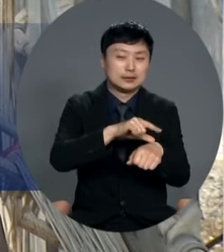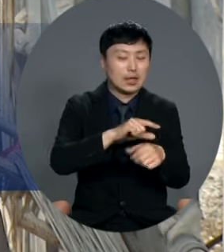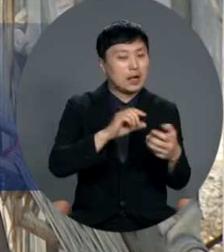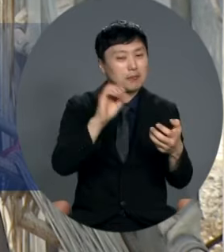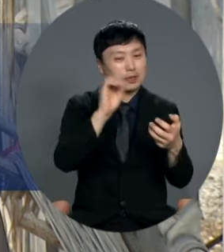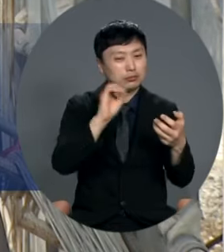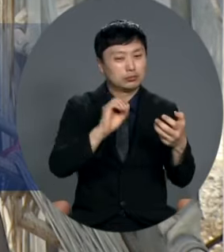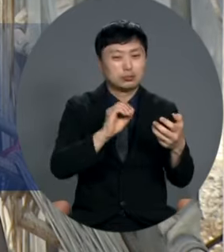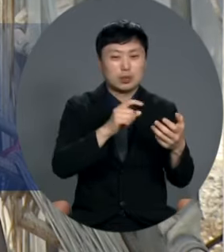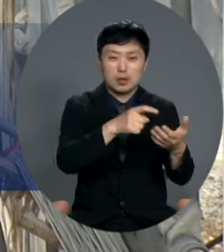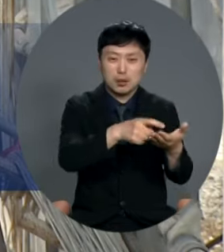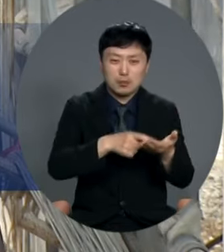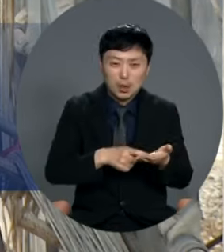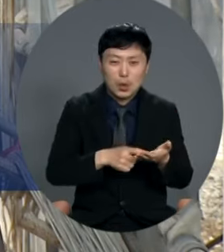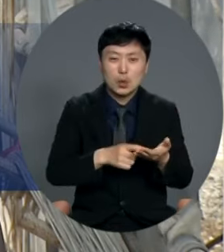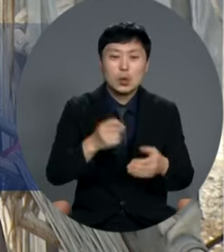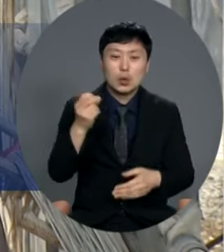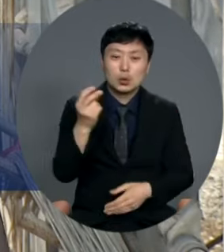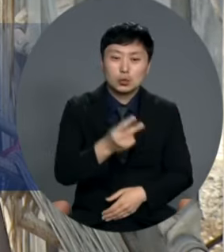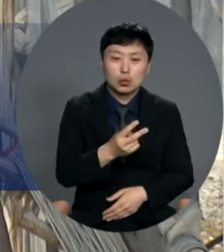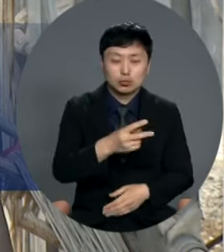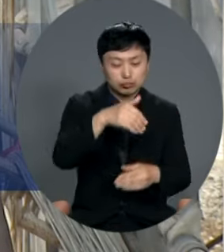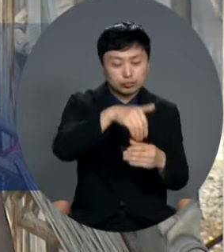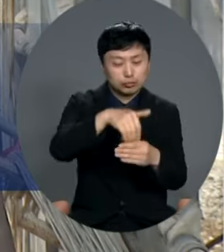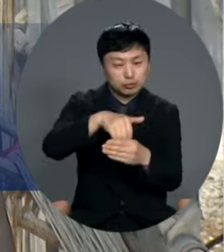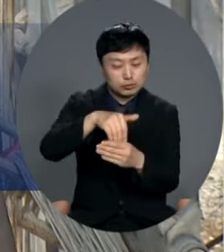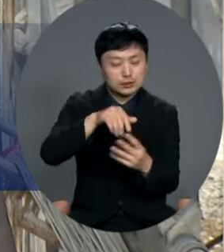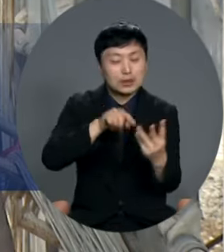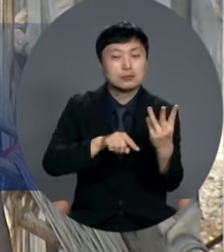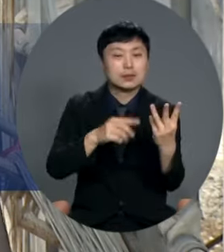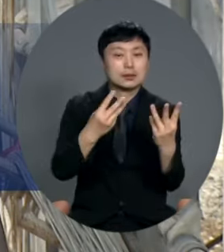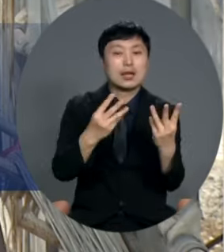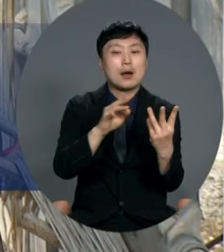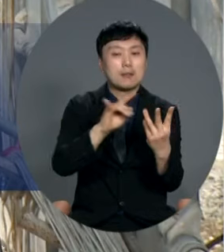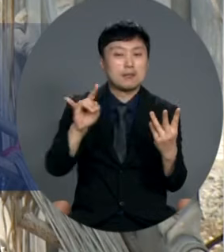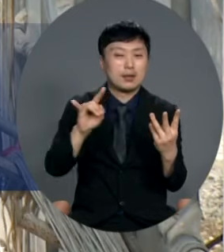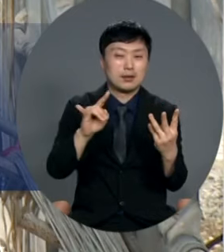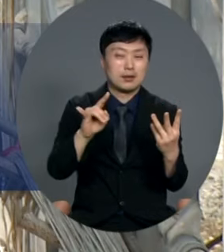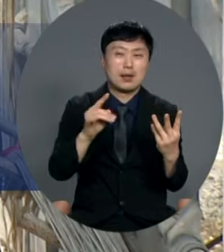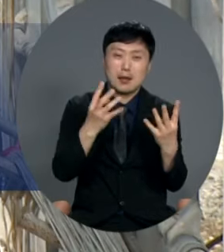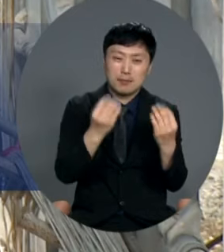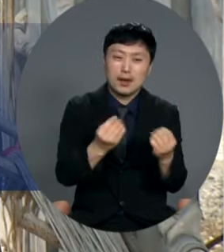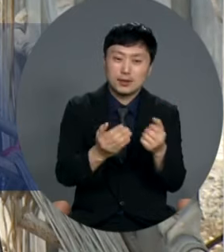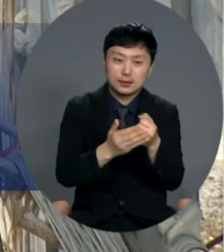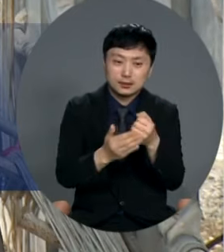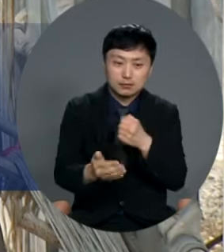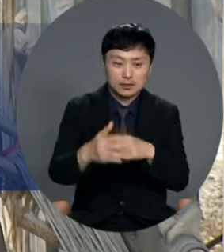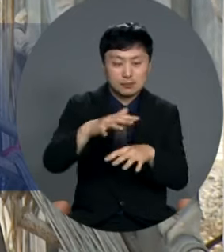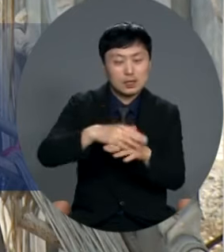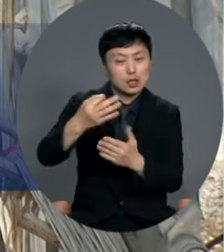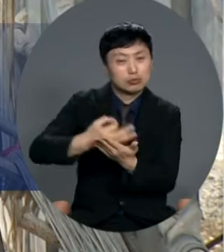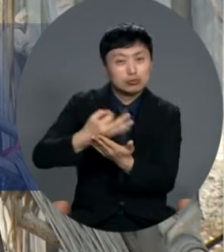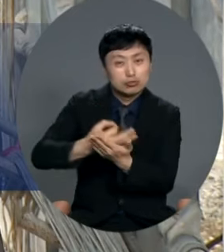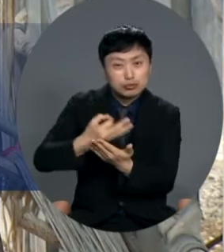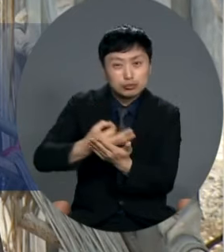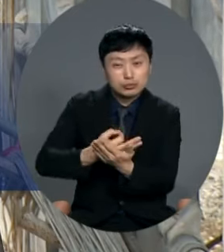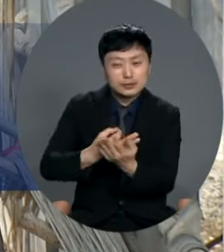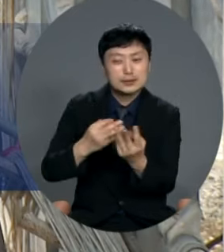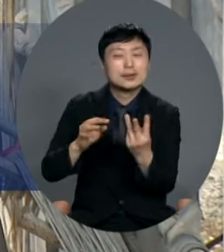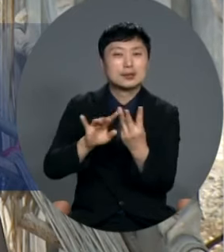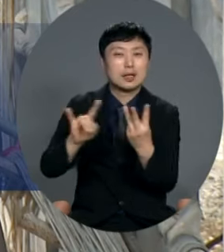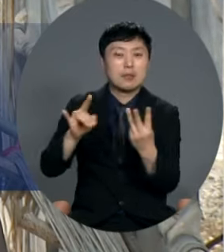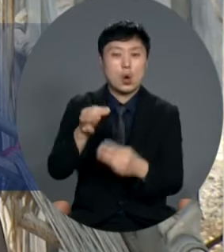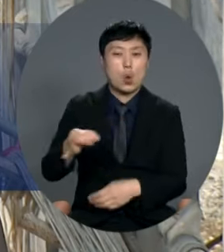그리고 그 식재되는 주수는 약 3.3배 정도 많기 때문에 농가 소득이 최소한 3배